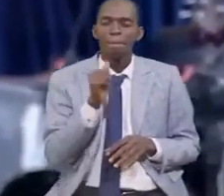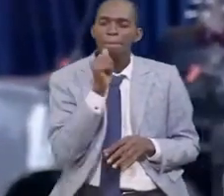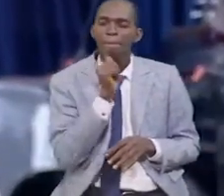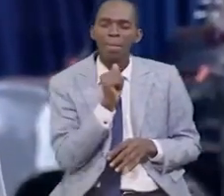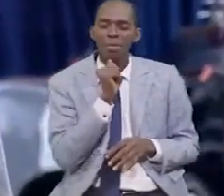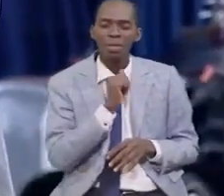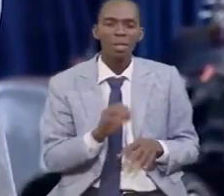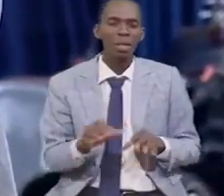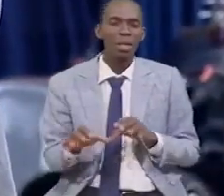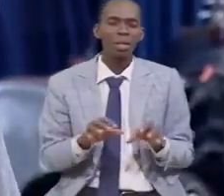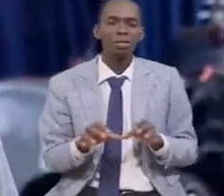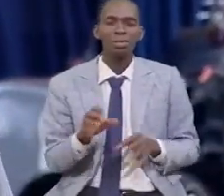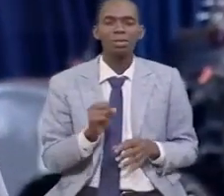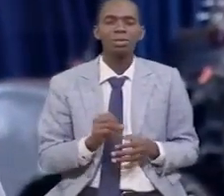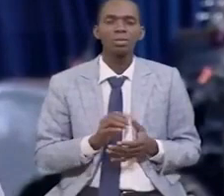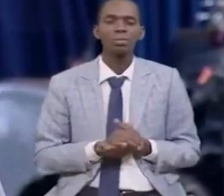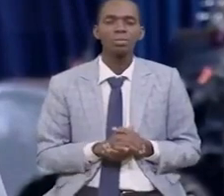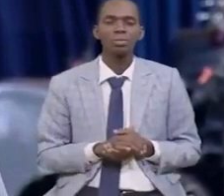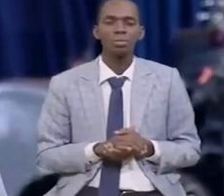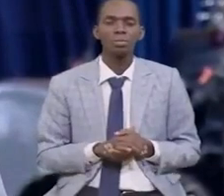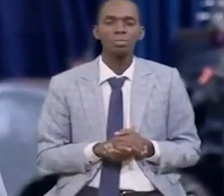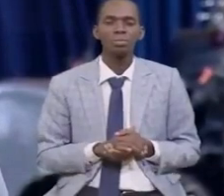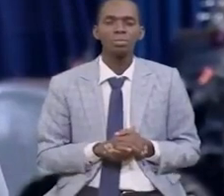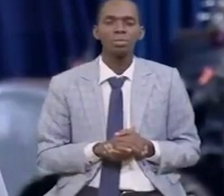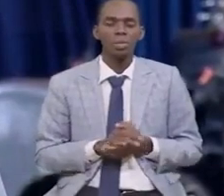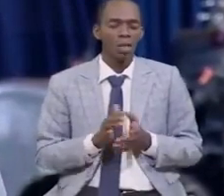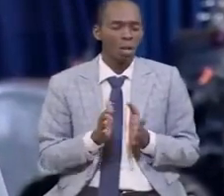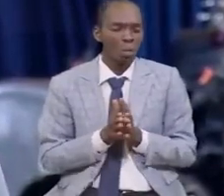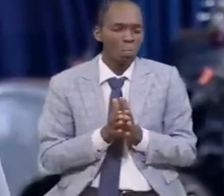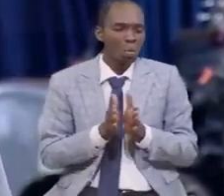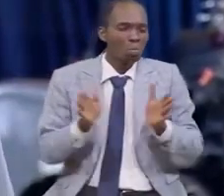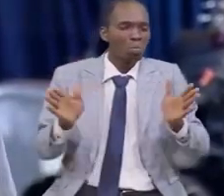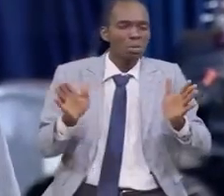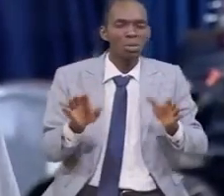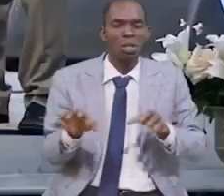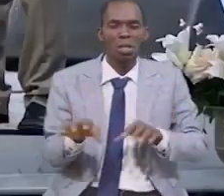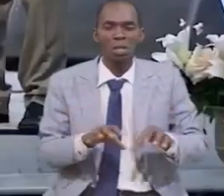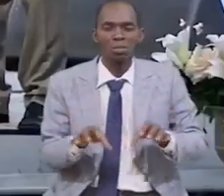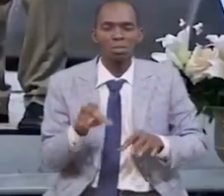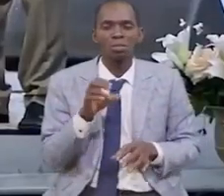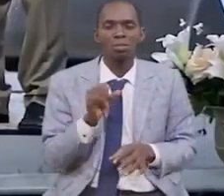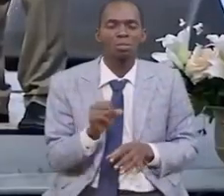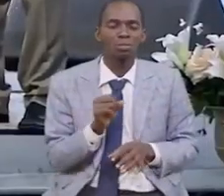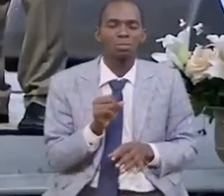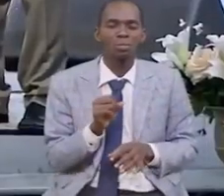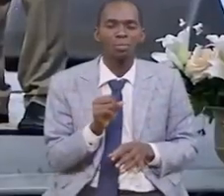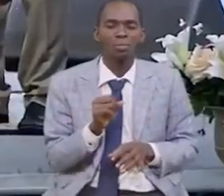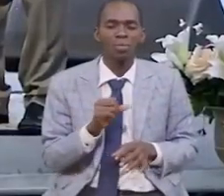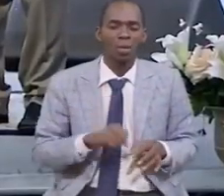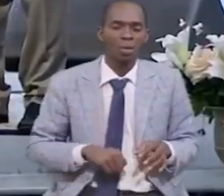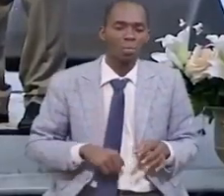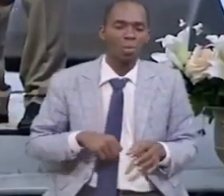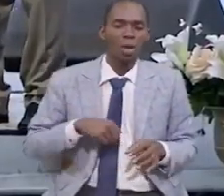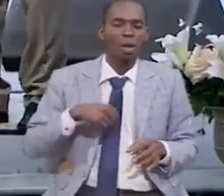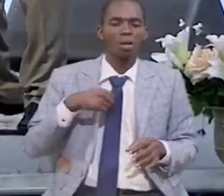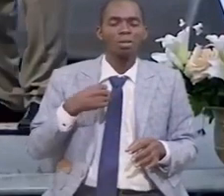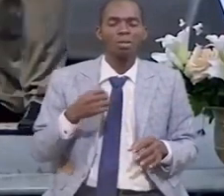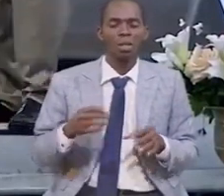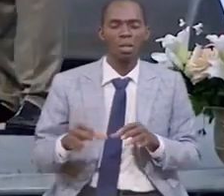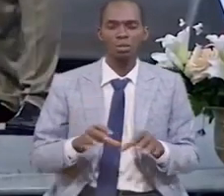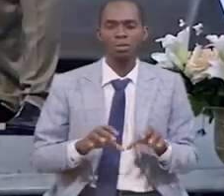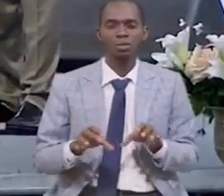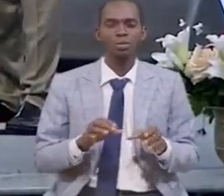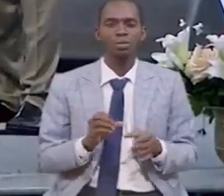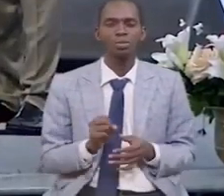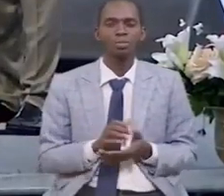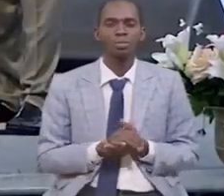actions, ఎవ్వరికి తెలియని రహస్య చర్యలు, public actions, బహిరంగ చర్యలు, proud actions, అతిశయ పూర్వక